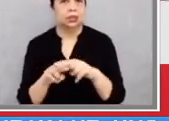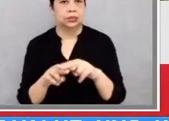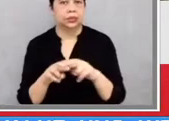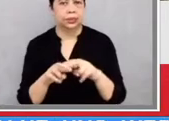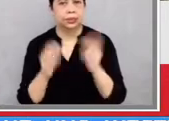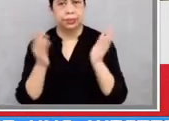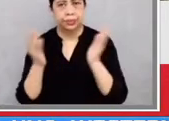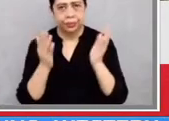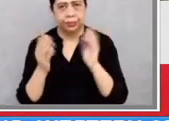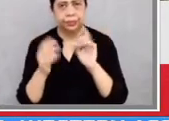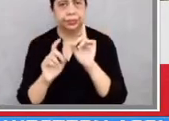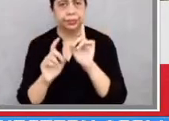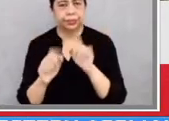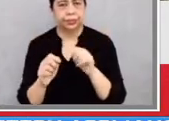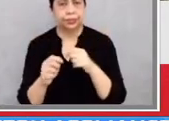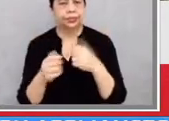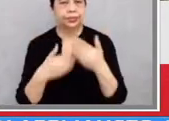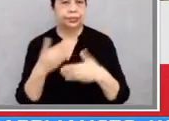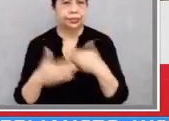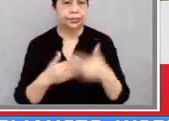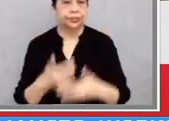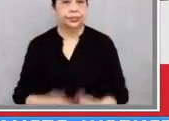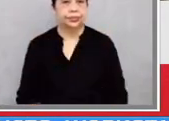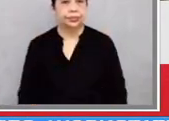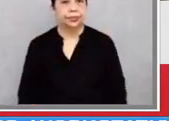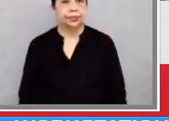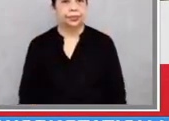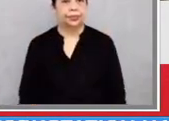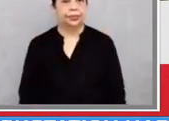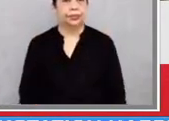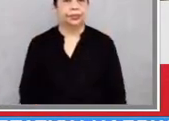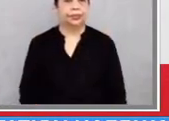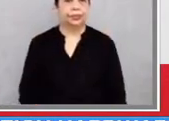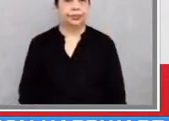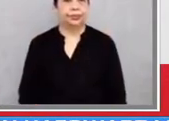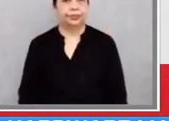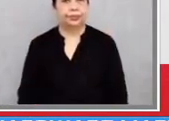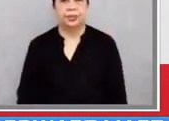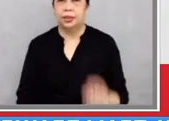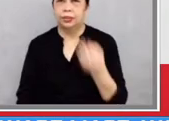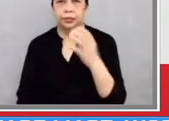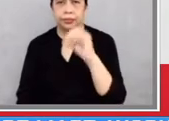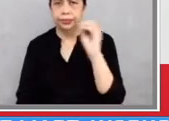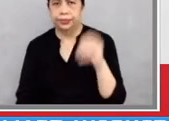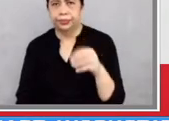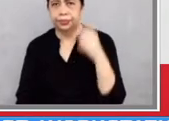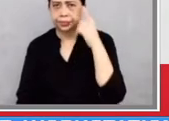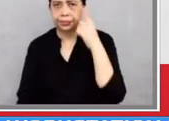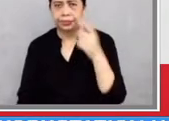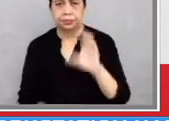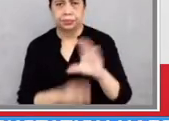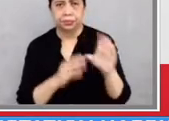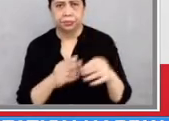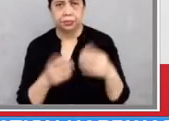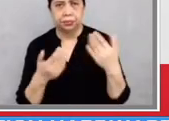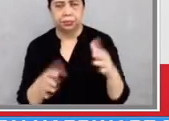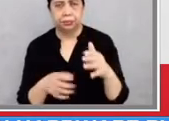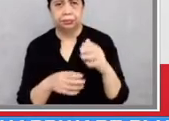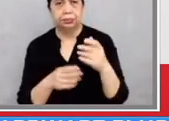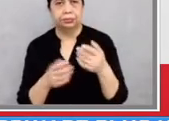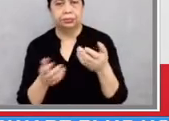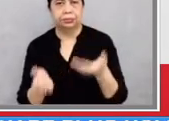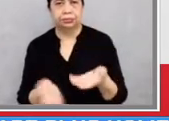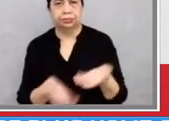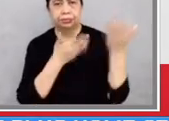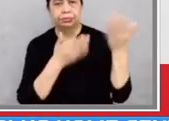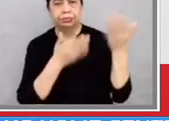makabalik yung ating train operations. Mm-hmm. Sa ngayon po, mga ilang percent na po na nakukompleto yung yung effort ninyo na ibalik